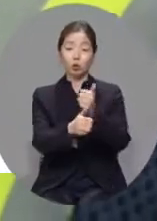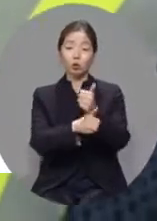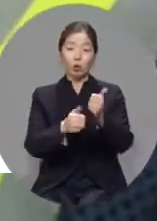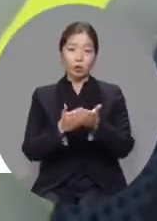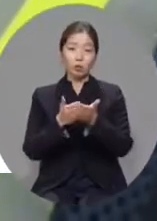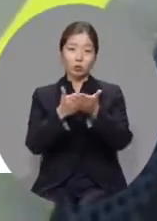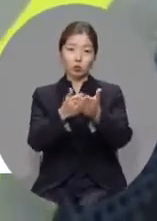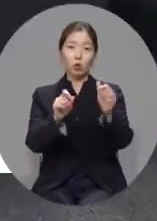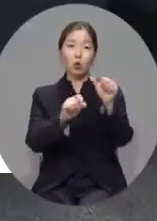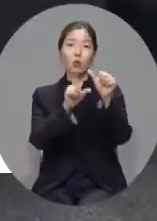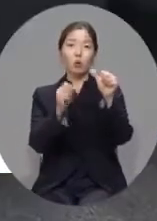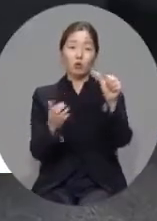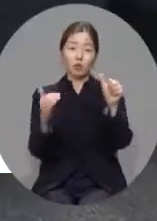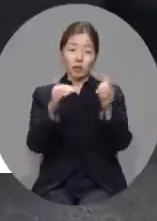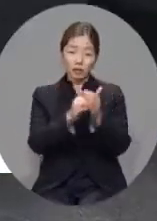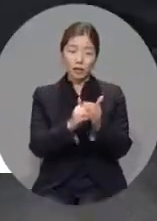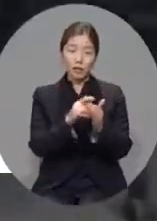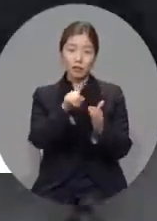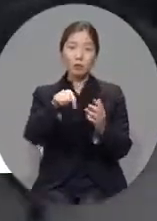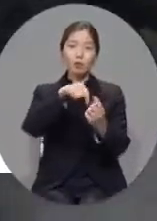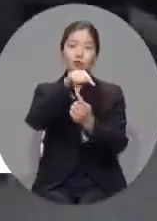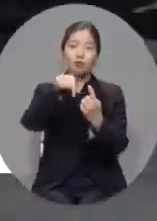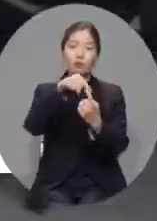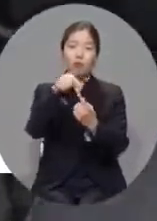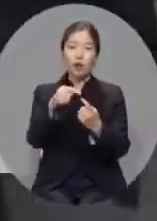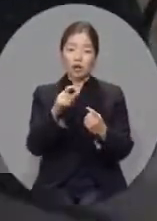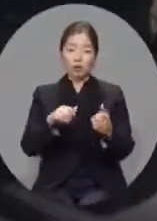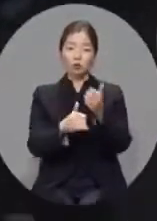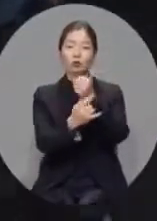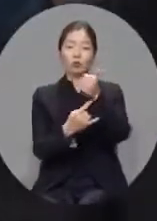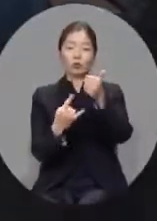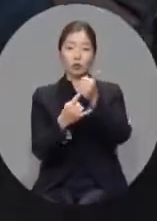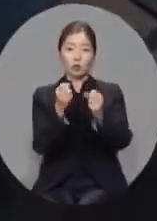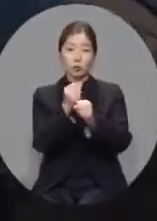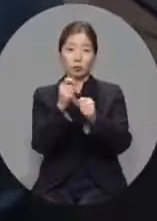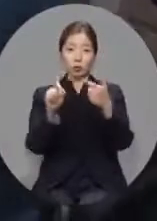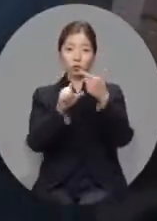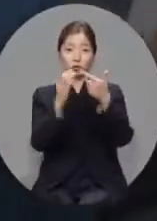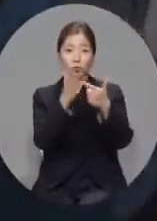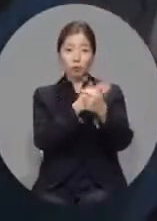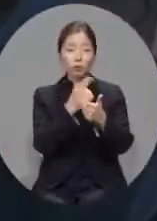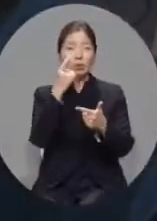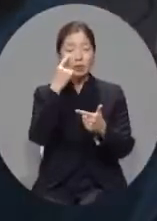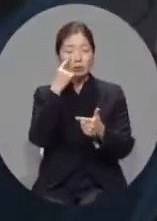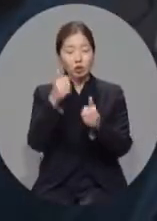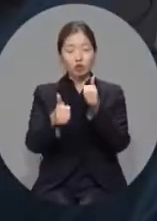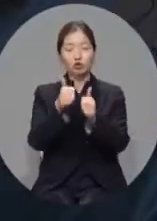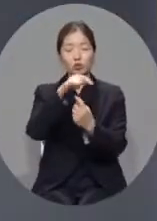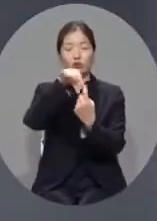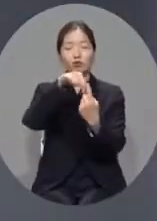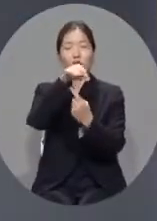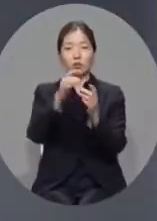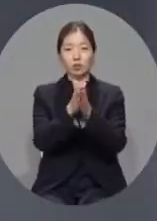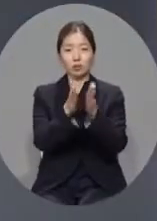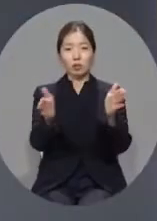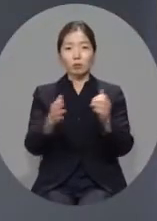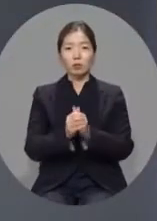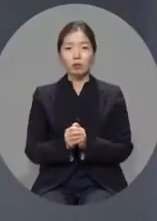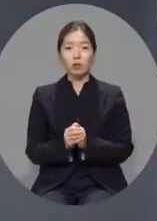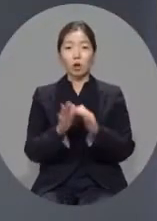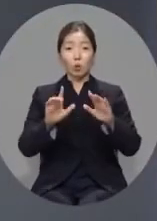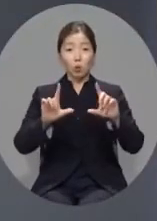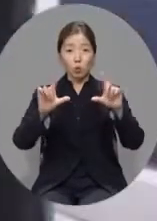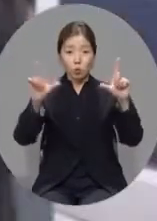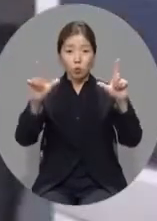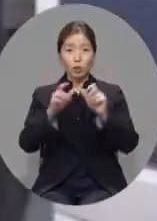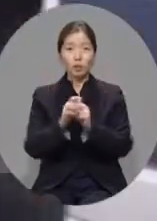오는 5월까지 자치경찰을 운영할 자치경찰위원회를 구성해 6월부터는 시범 운영에 들어간다는 계획입니다. 올해는